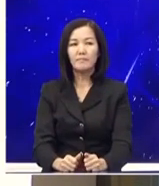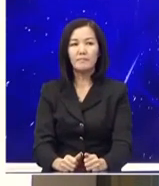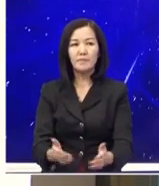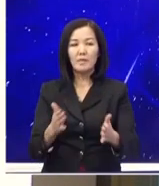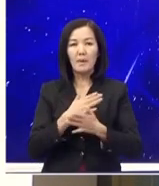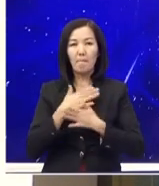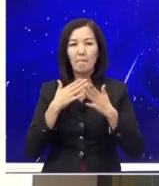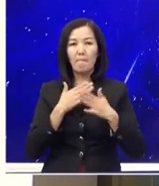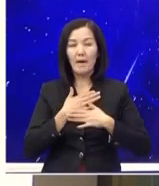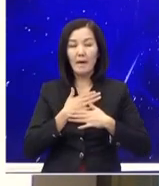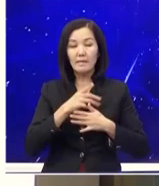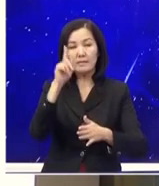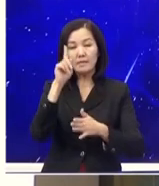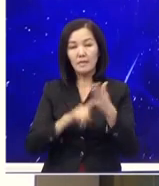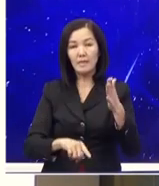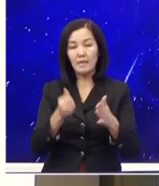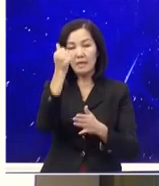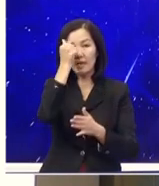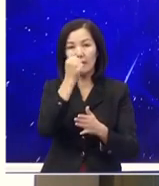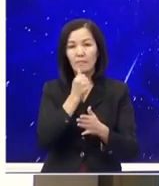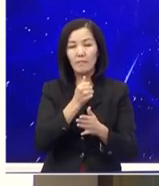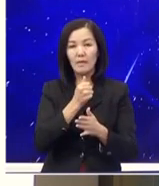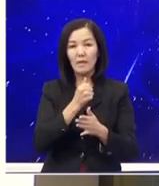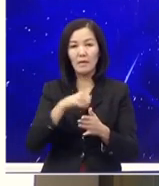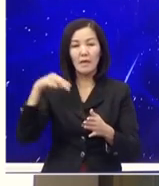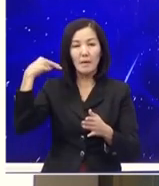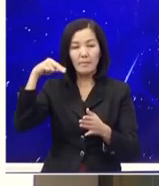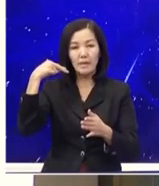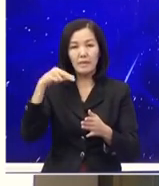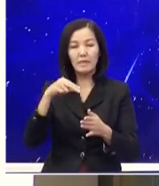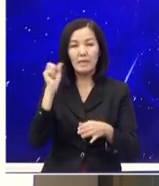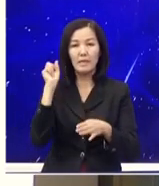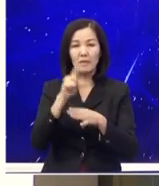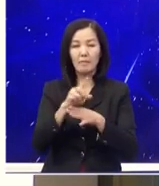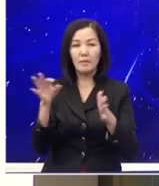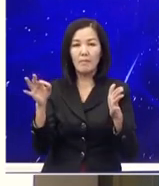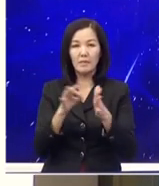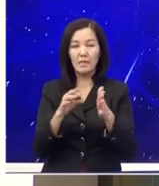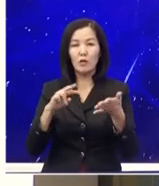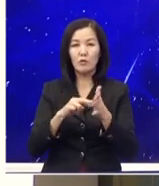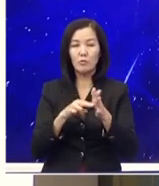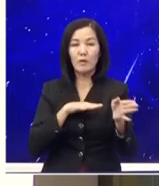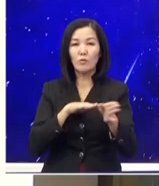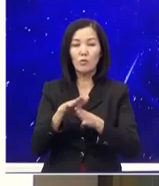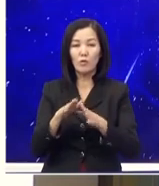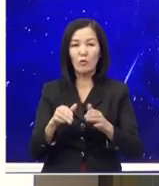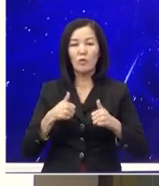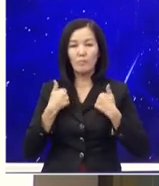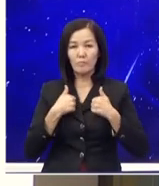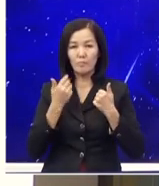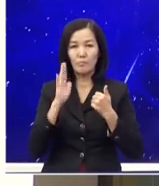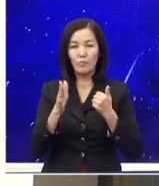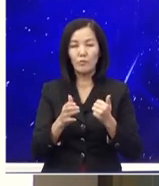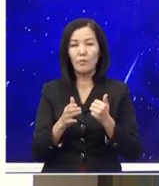Маған көрсеткен сенімдеріңізге рахмет. Елбасы, ел президенті алға қойған мақсат міндеттерді орындауға бар күш-жігерімді